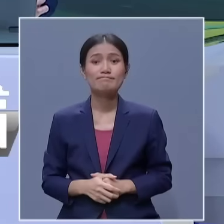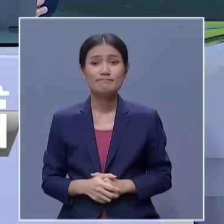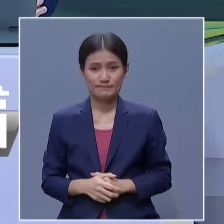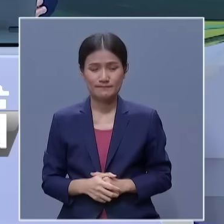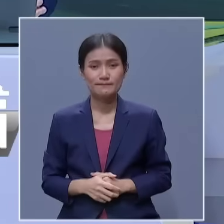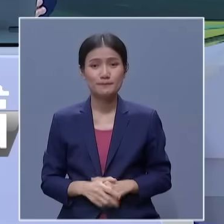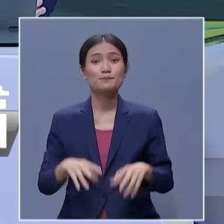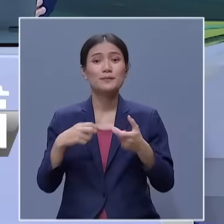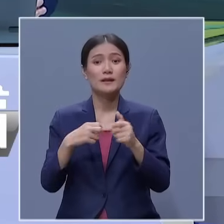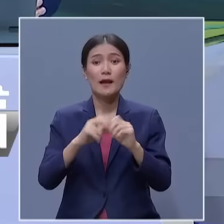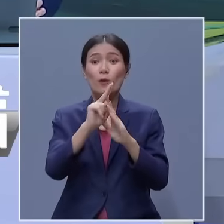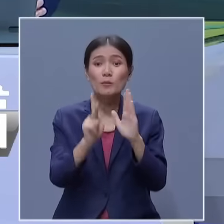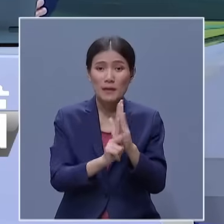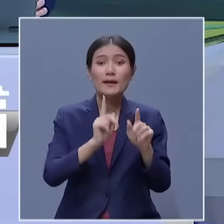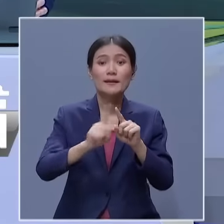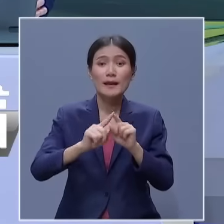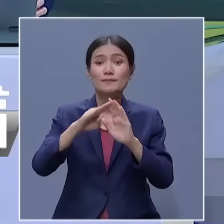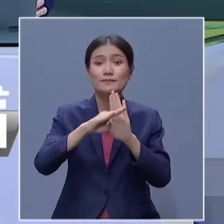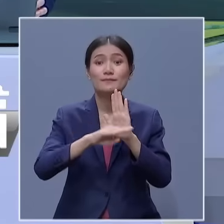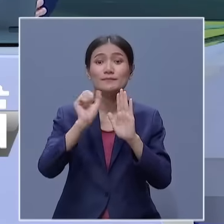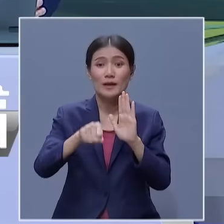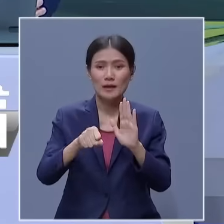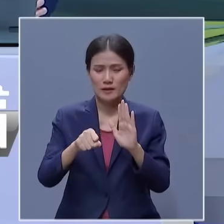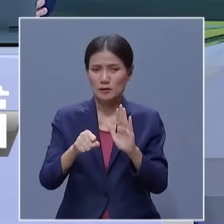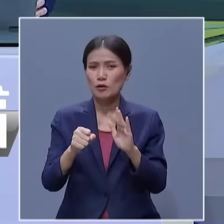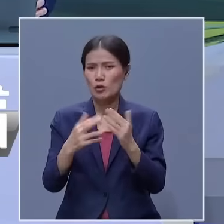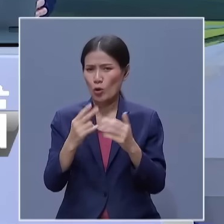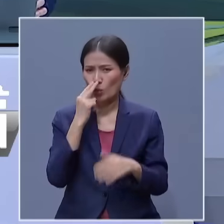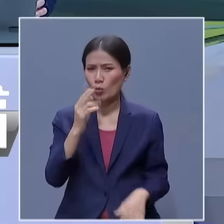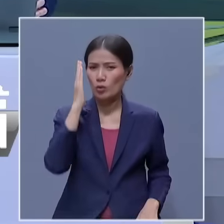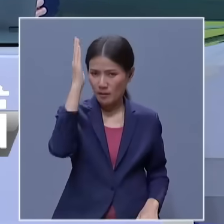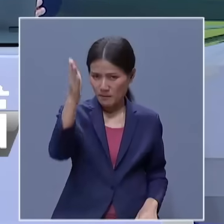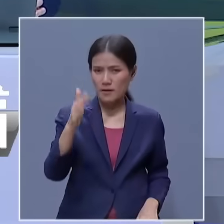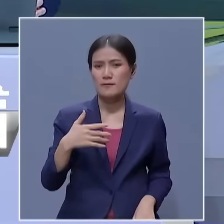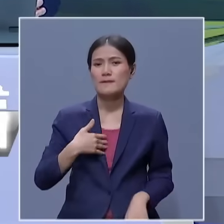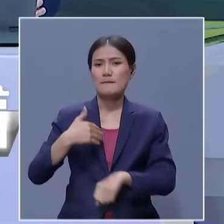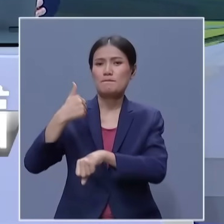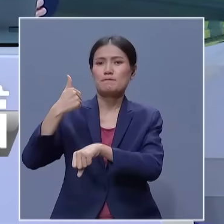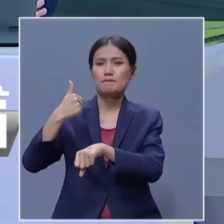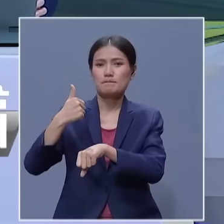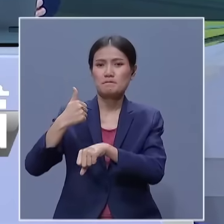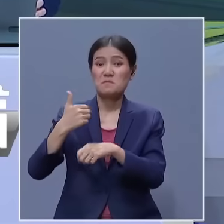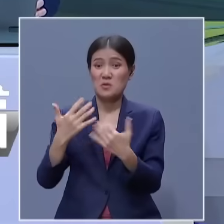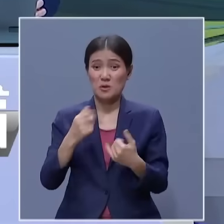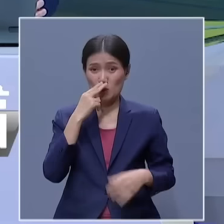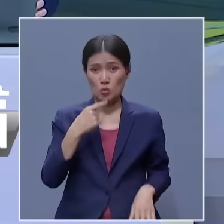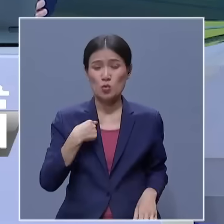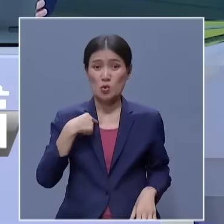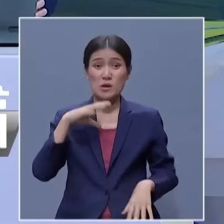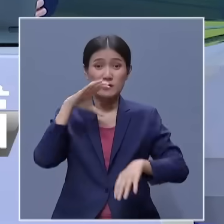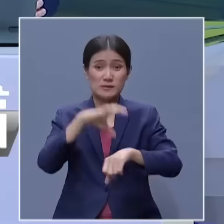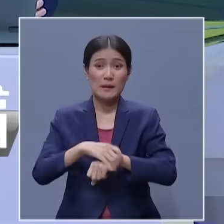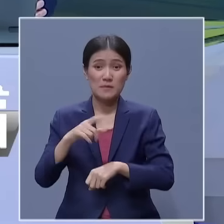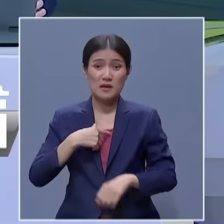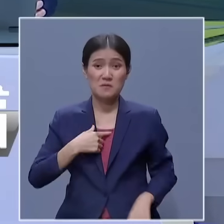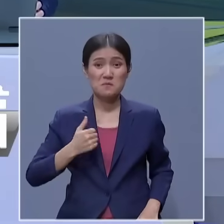ว่ากันไปนะครับแต่ว่าหลังจากนี้สิ่งที่ต้องติดตามต่อคือเรื่องการทลายอิทธิพลของมาเฟียในพื้นที่แ